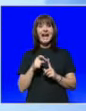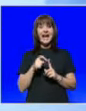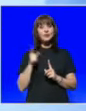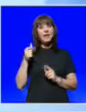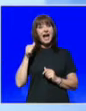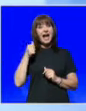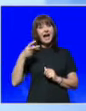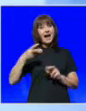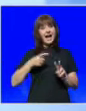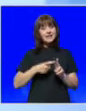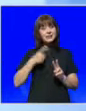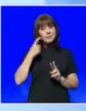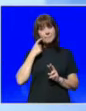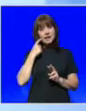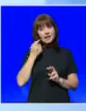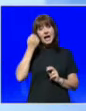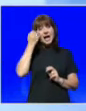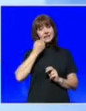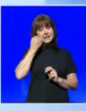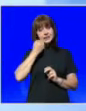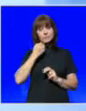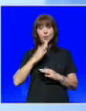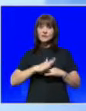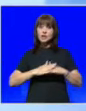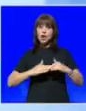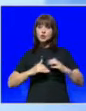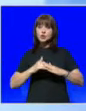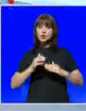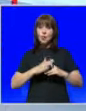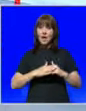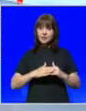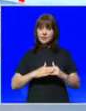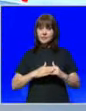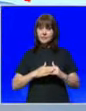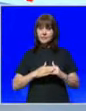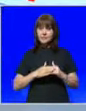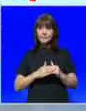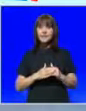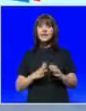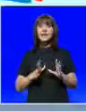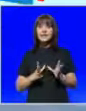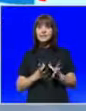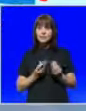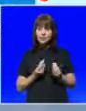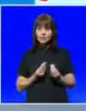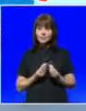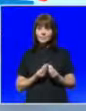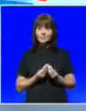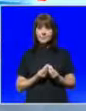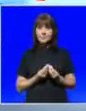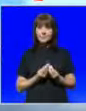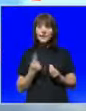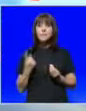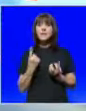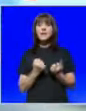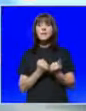Белене, а да се използват за строеж на реактори тук на площадката ли? Сега, първи, ще започна отзад напред с вашия въпрос. На първо